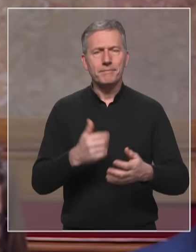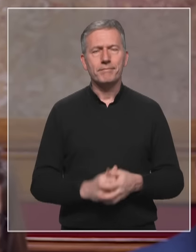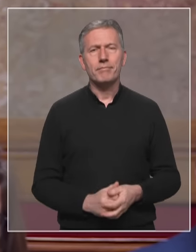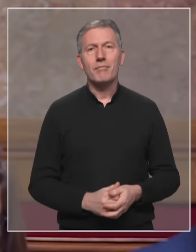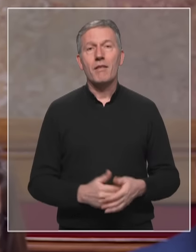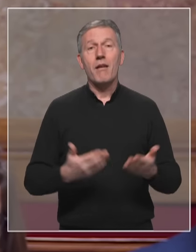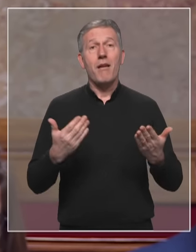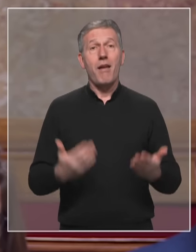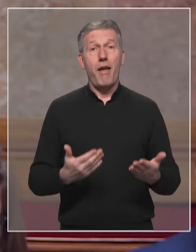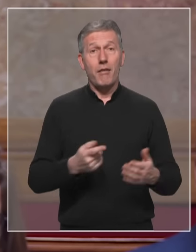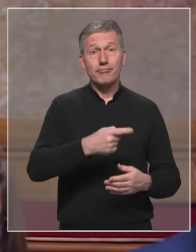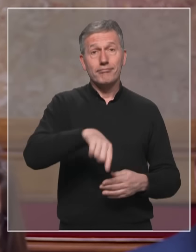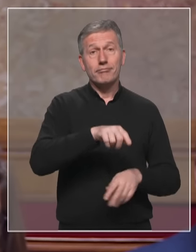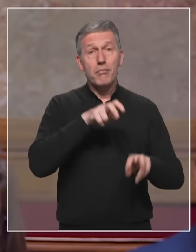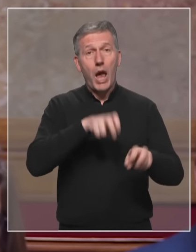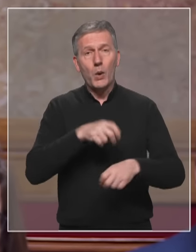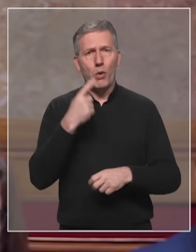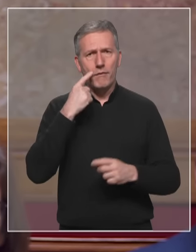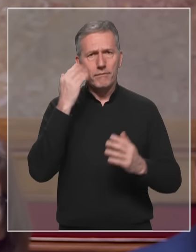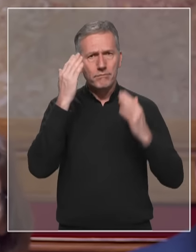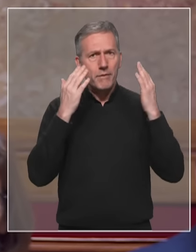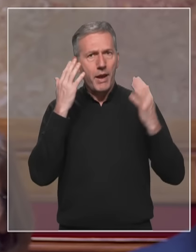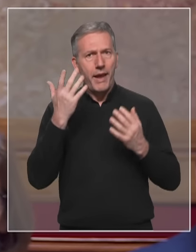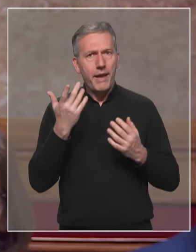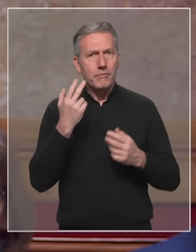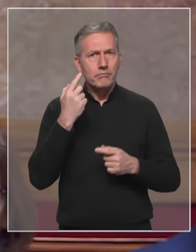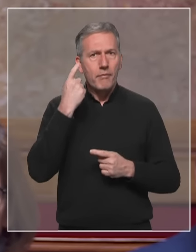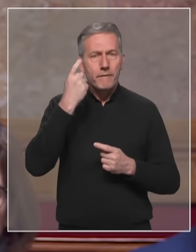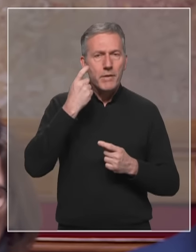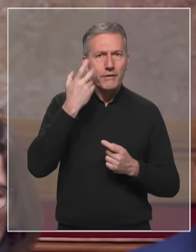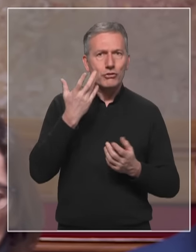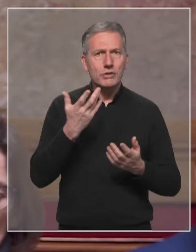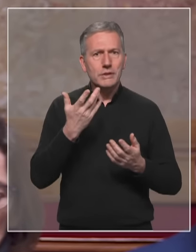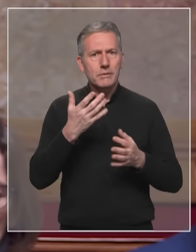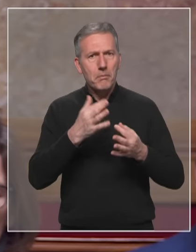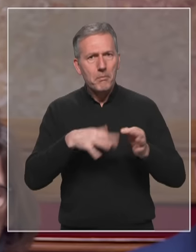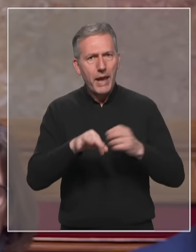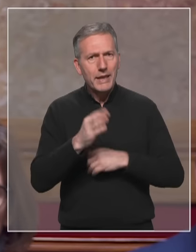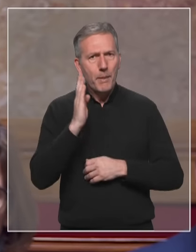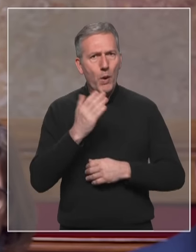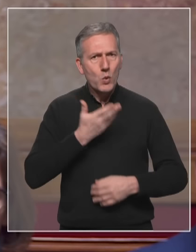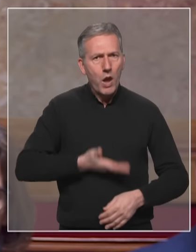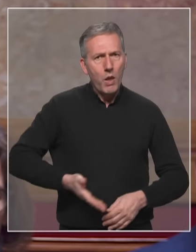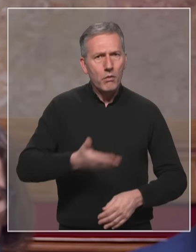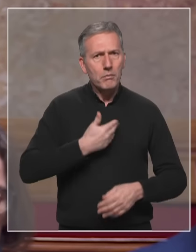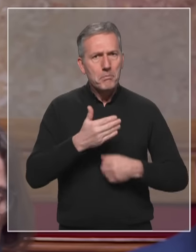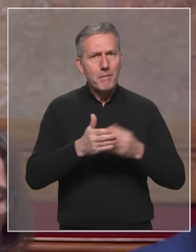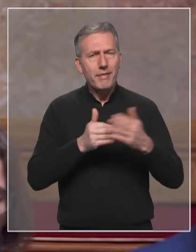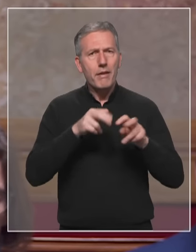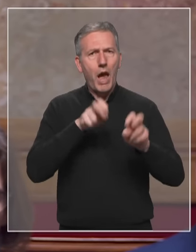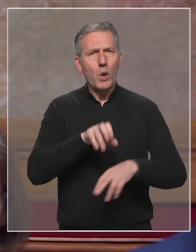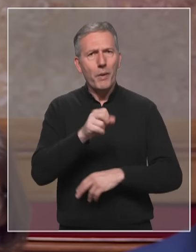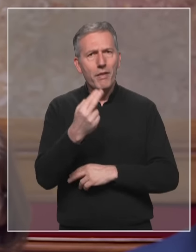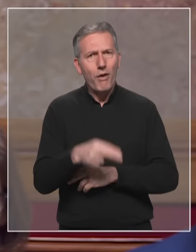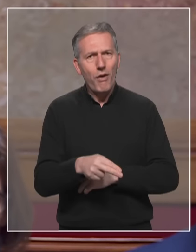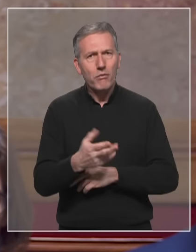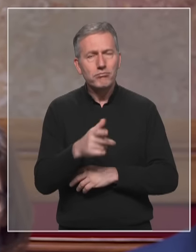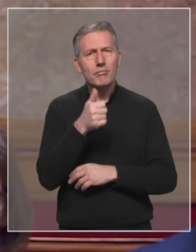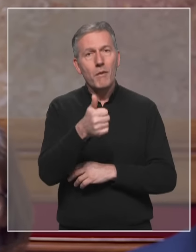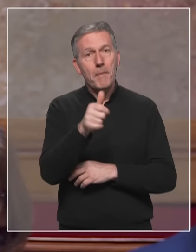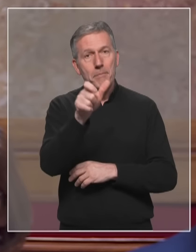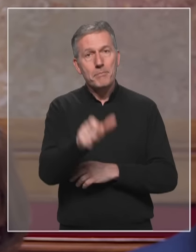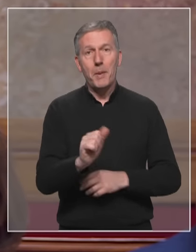posent même la question : le pays a-t-il encore besoin de nous ? Aussi, Monsieur le Premier ministre, pouvez-vous nous faire